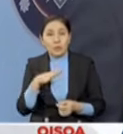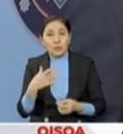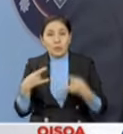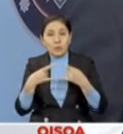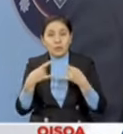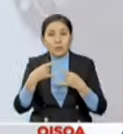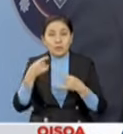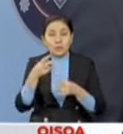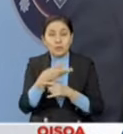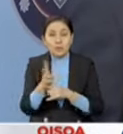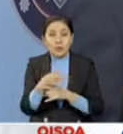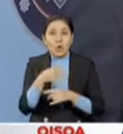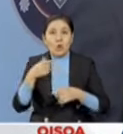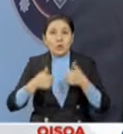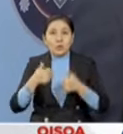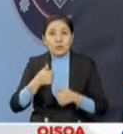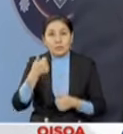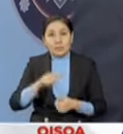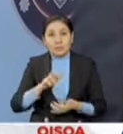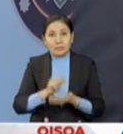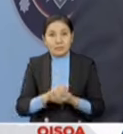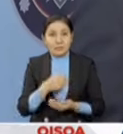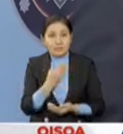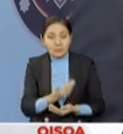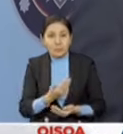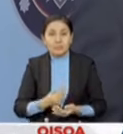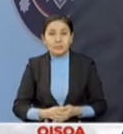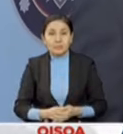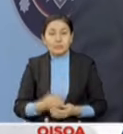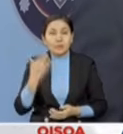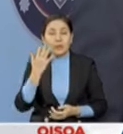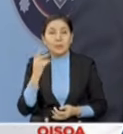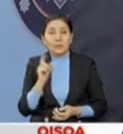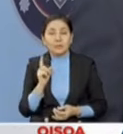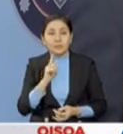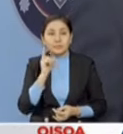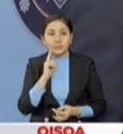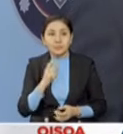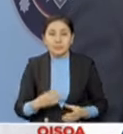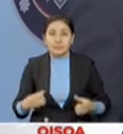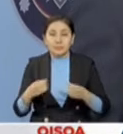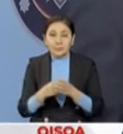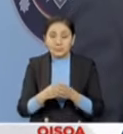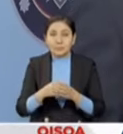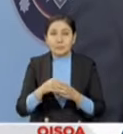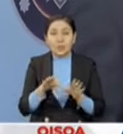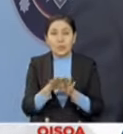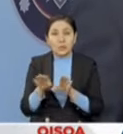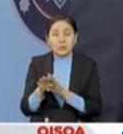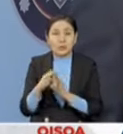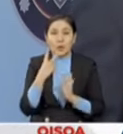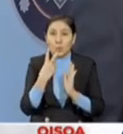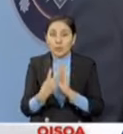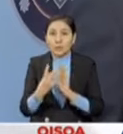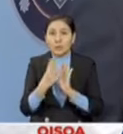videoroliklar tanlovi orqali birinchi o'rinni qo'lga kiritish nasib qildi, bilasizmi? Videorolikdan asosiy maqsad yoshlarni tengdoshlarga o'rnak sifatida ko'rsatish, ularni